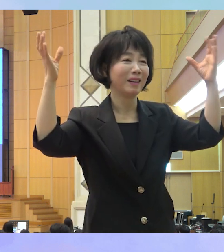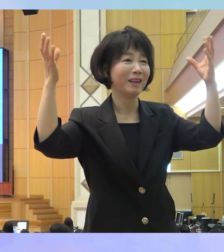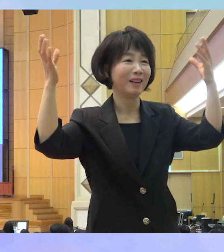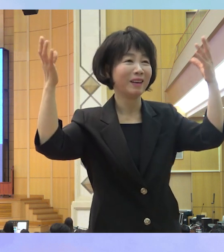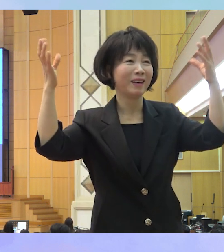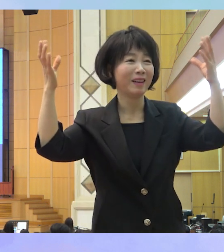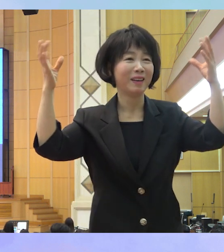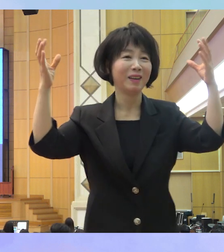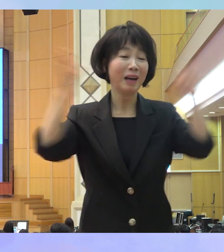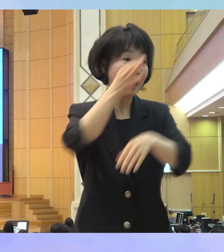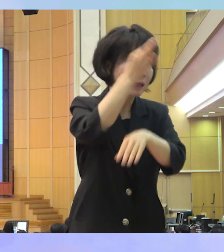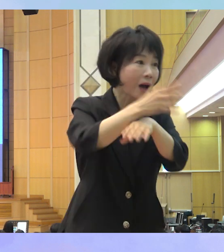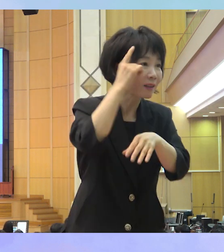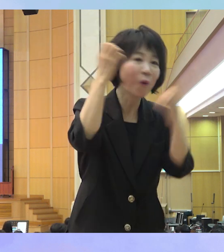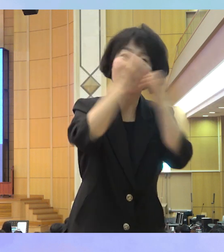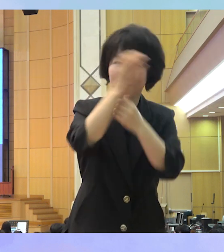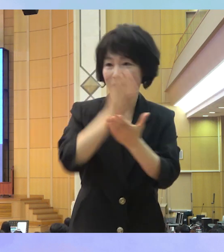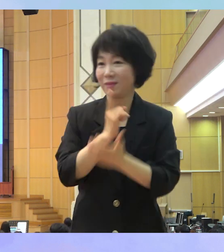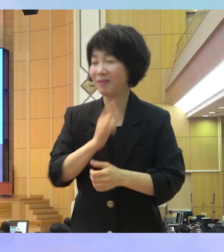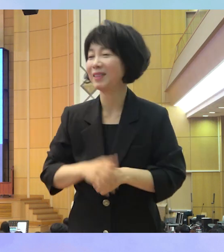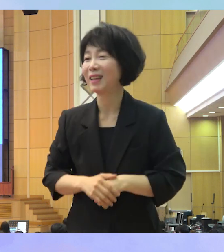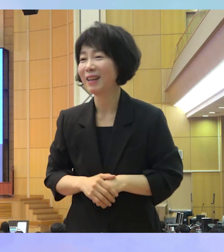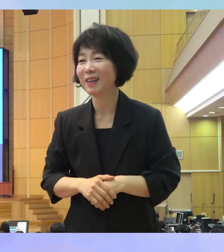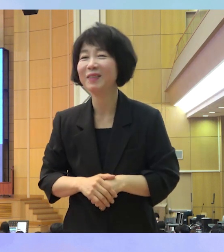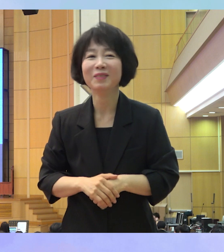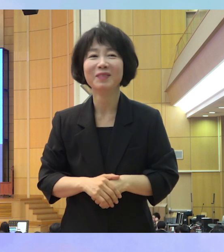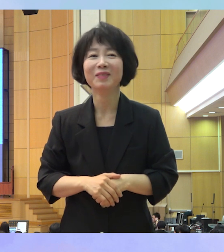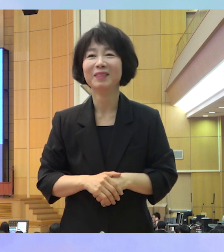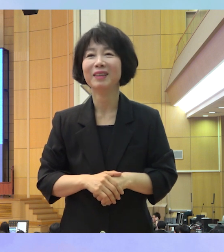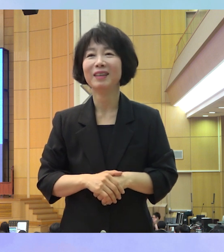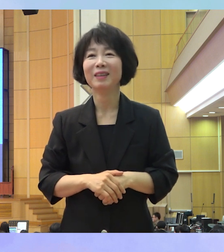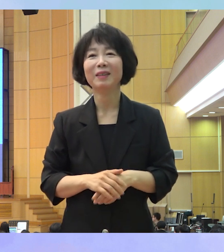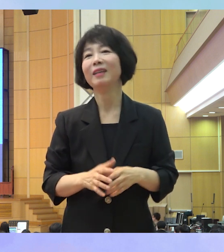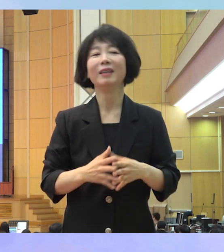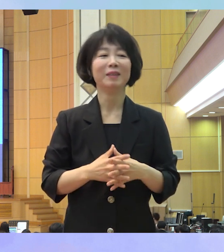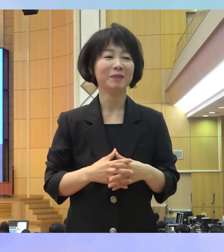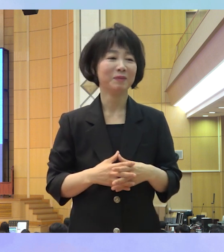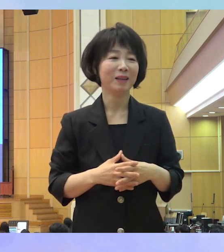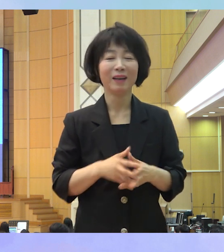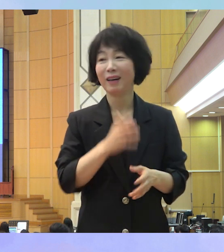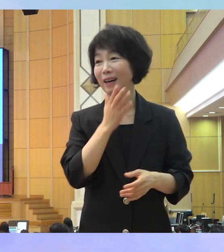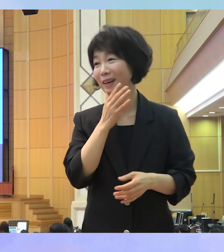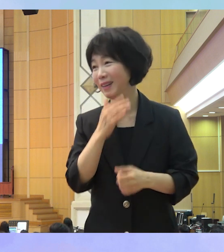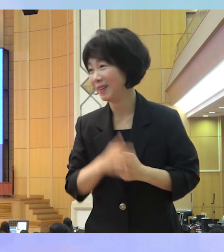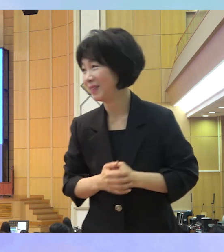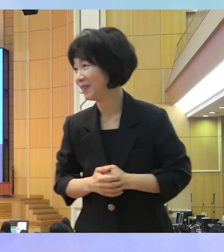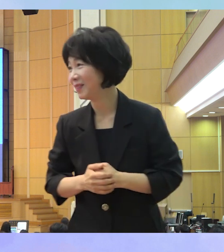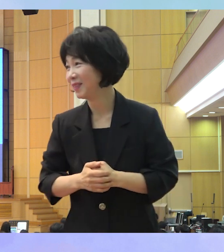말씀을 먼저 드리려고 했는데 여러분들이 그냥 알아서 이렇게 자진해서 박수 쳐주시면 감사한데